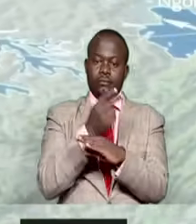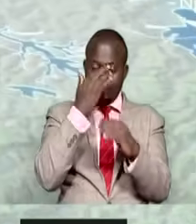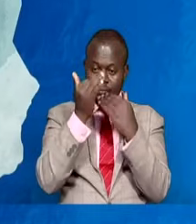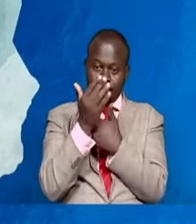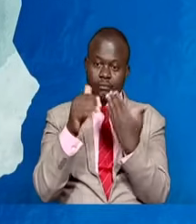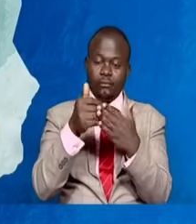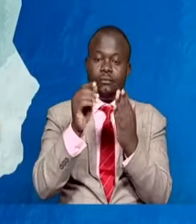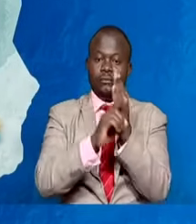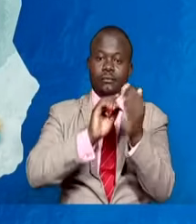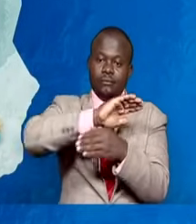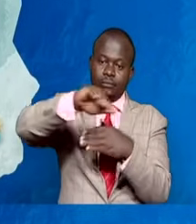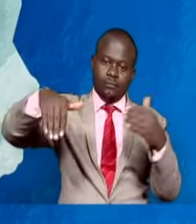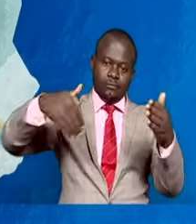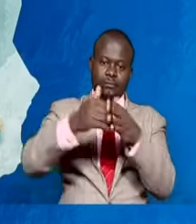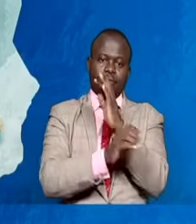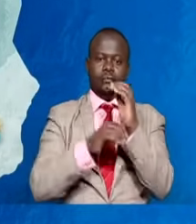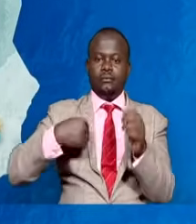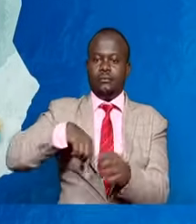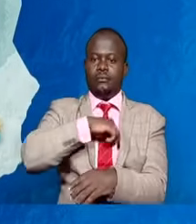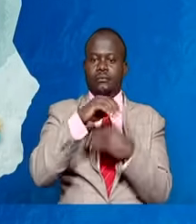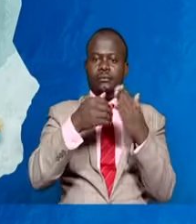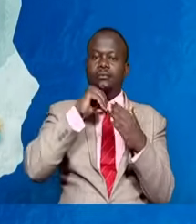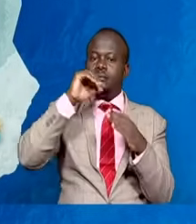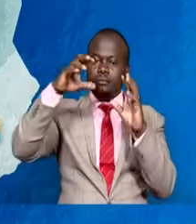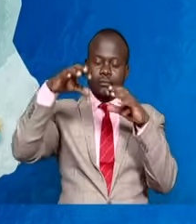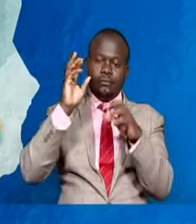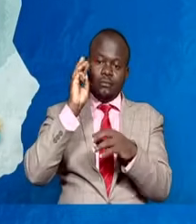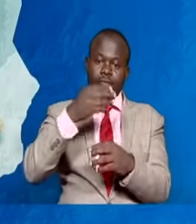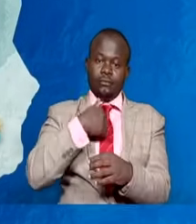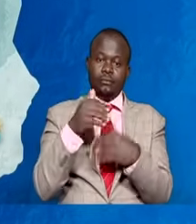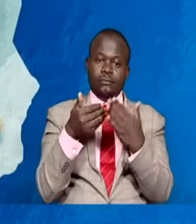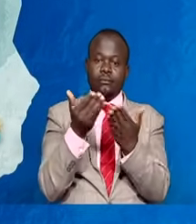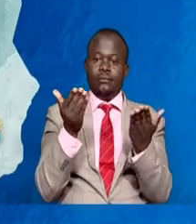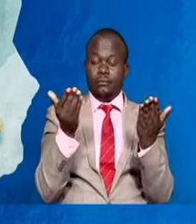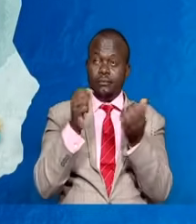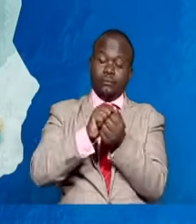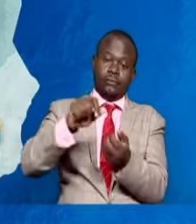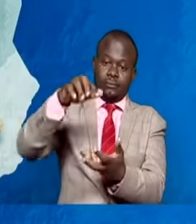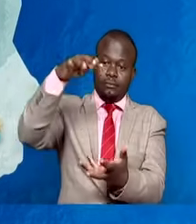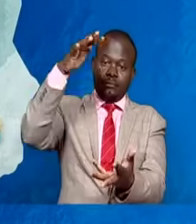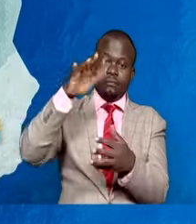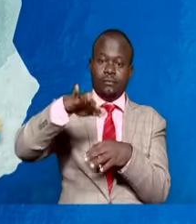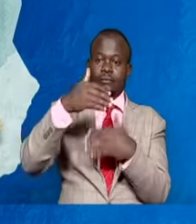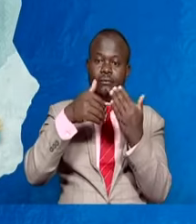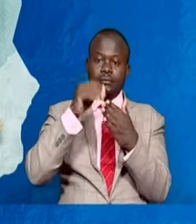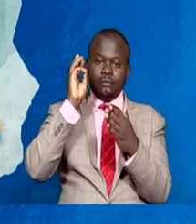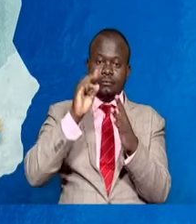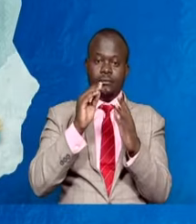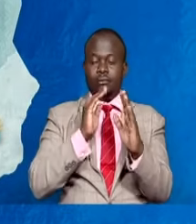gitondo mu turere twose tugize igihugu cyacu nta mvura tuzagira tuzaba dufite ibicu biringaniye bizajya